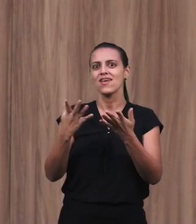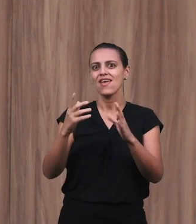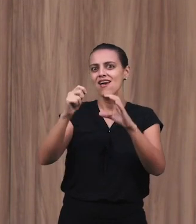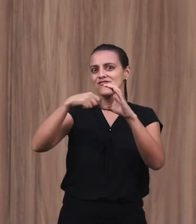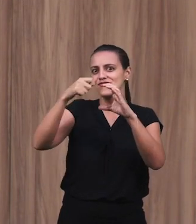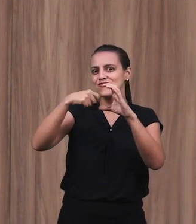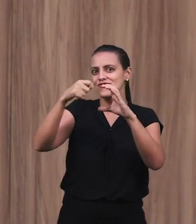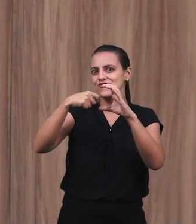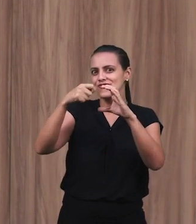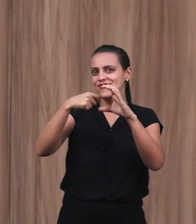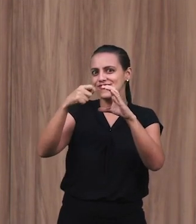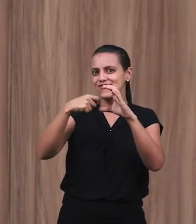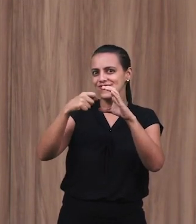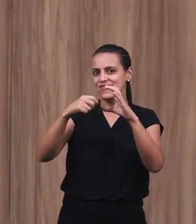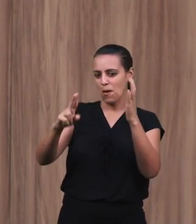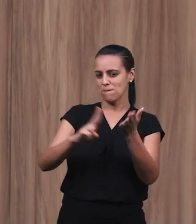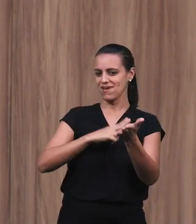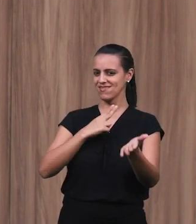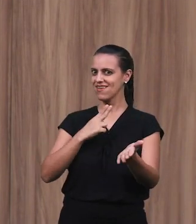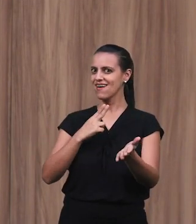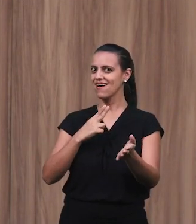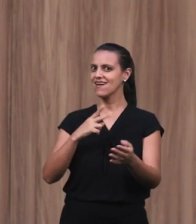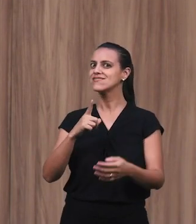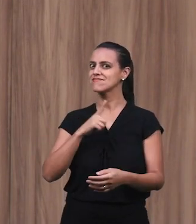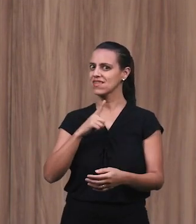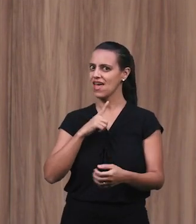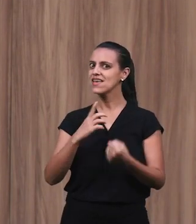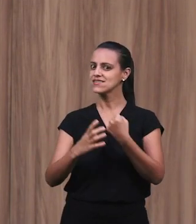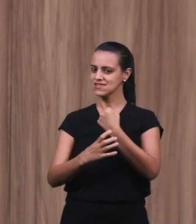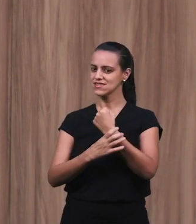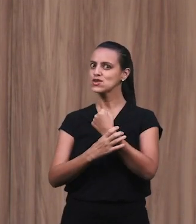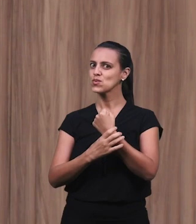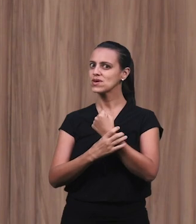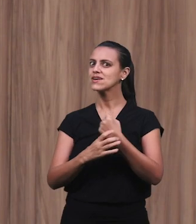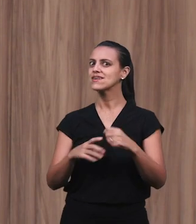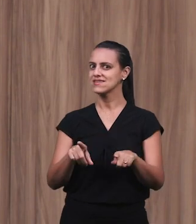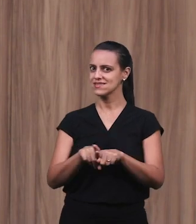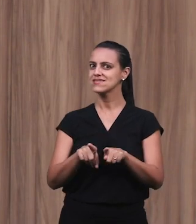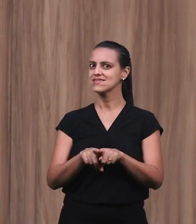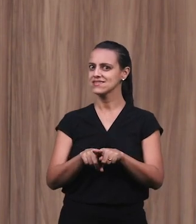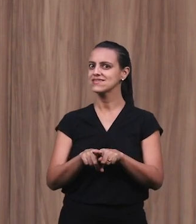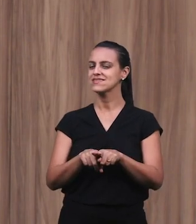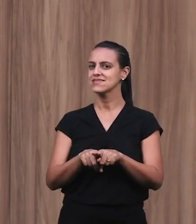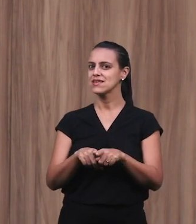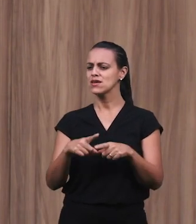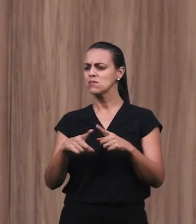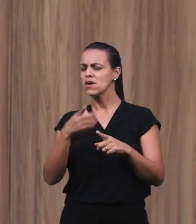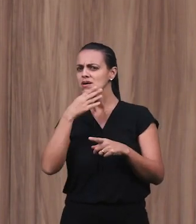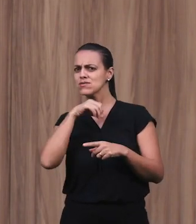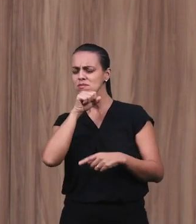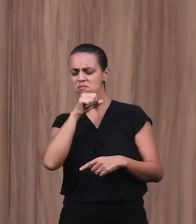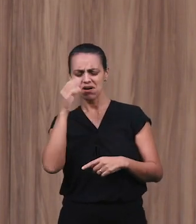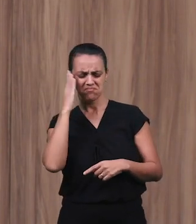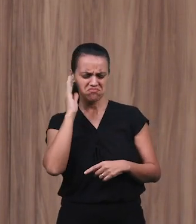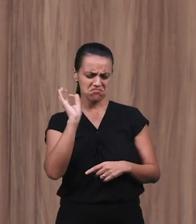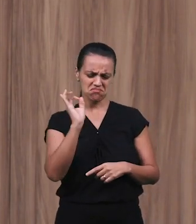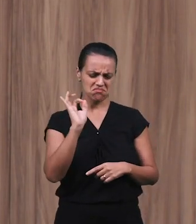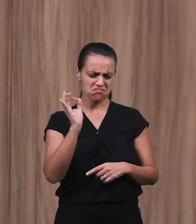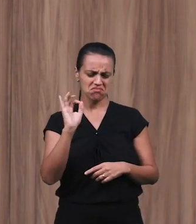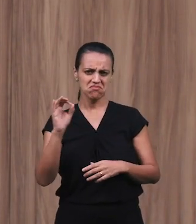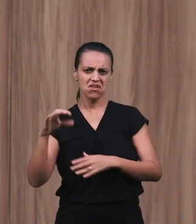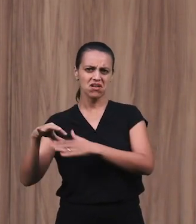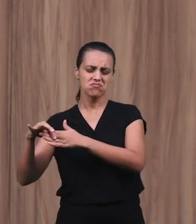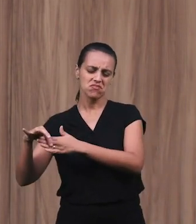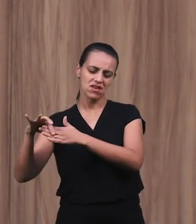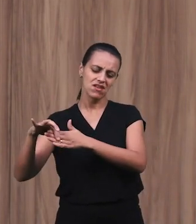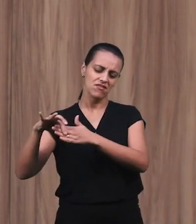nous envoyer. Bien évidemment que en respect avec tout le protocole sanitaire. Un des parents, sans trop